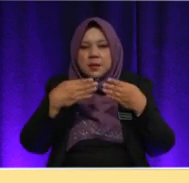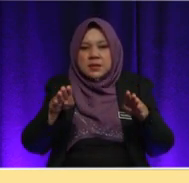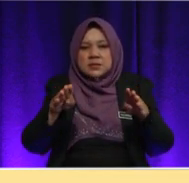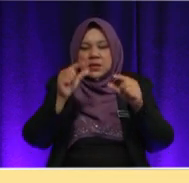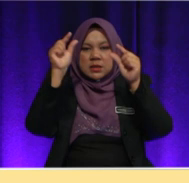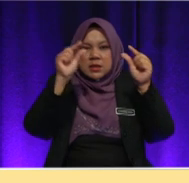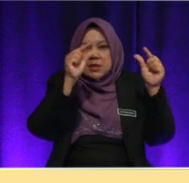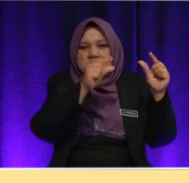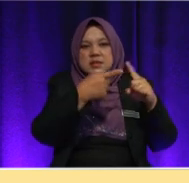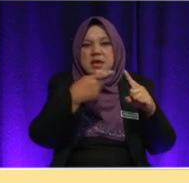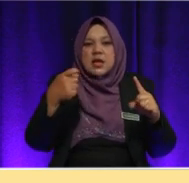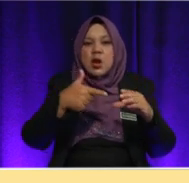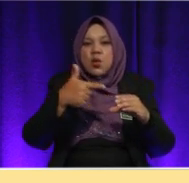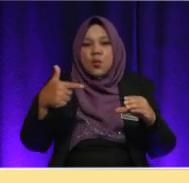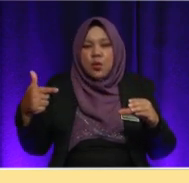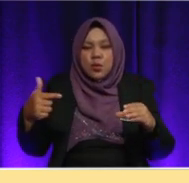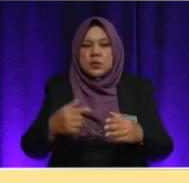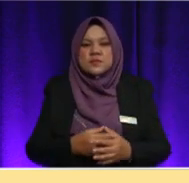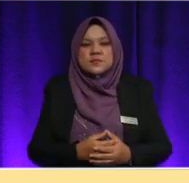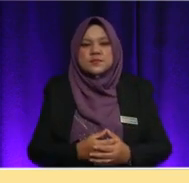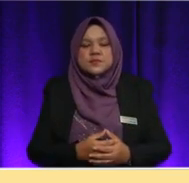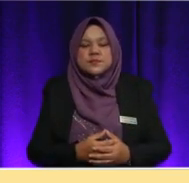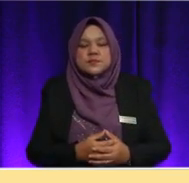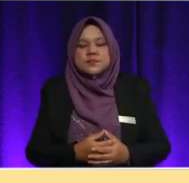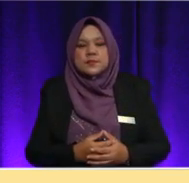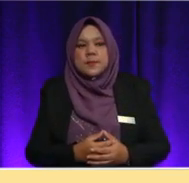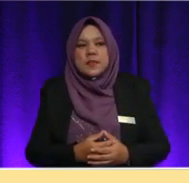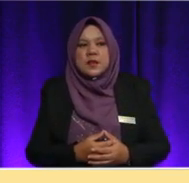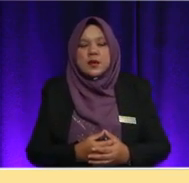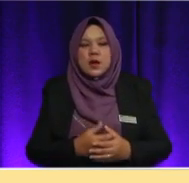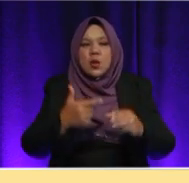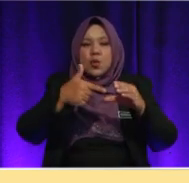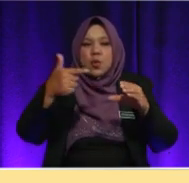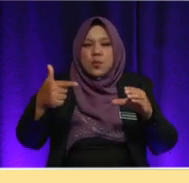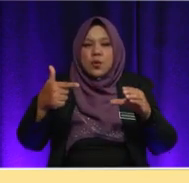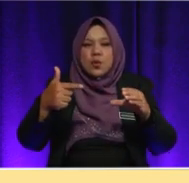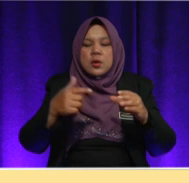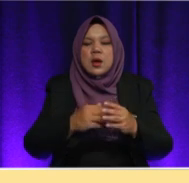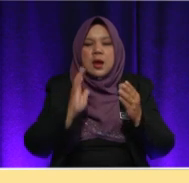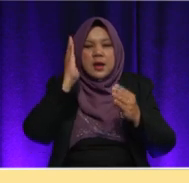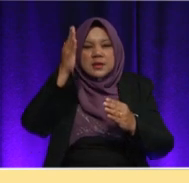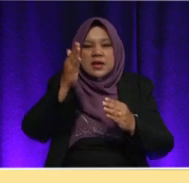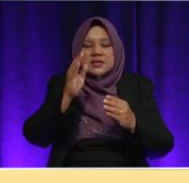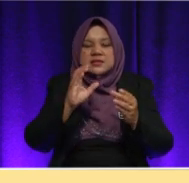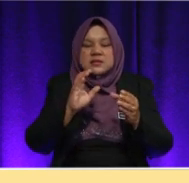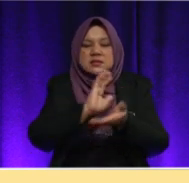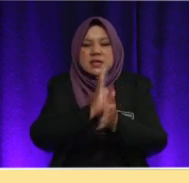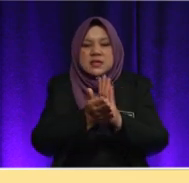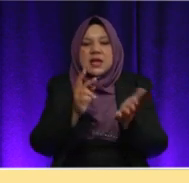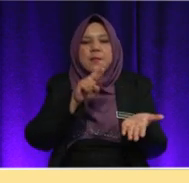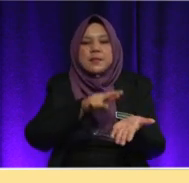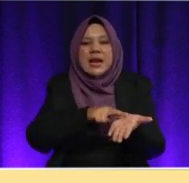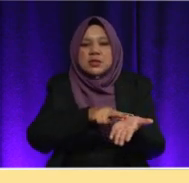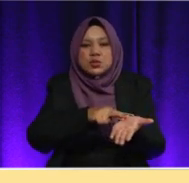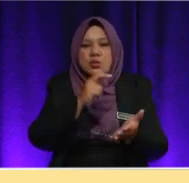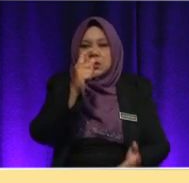Sisi buangan Lombok Oke Lombok arang batu tadi akan menjadi bahan Toxic dari lambung dan sisa buangan akan